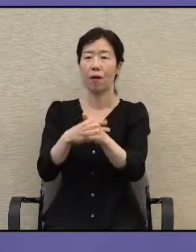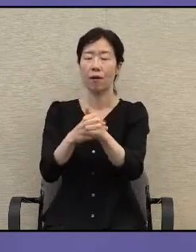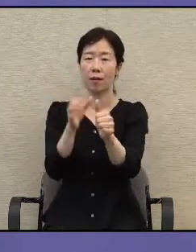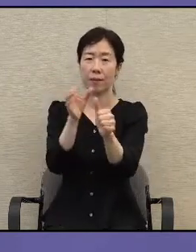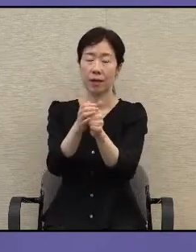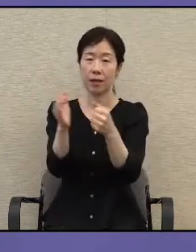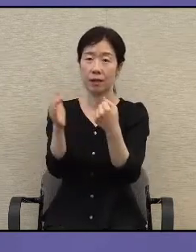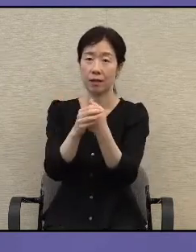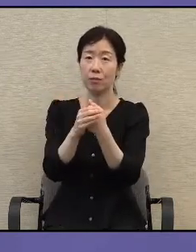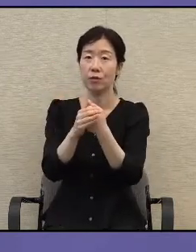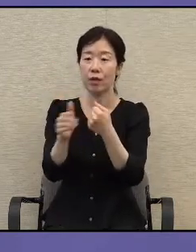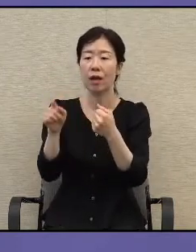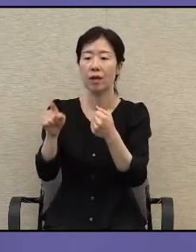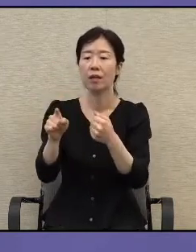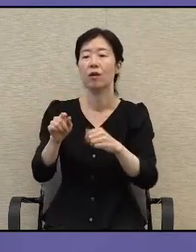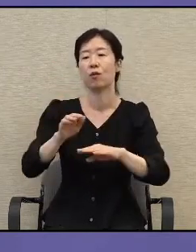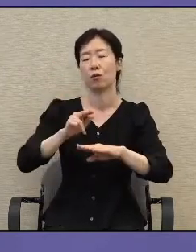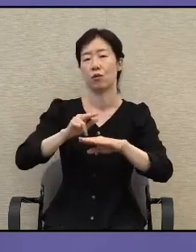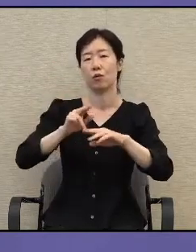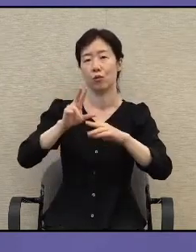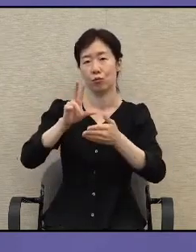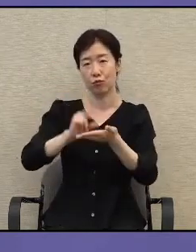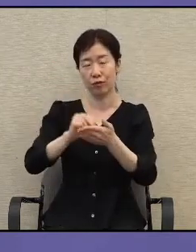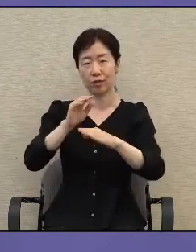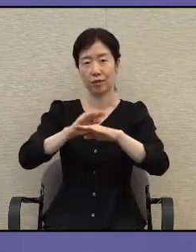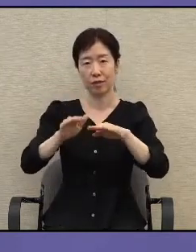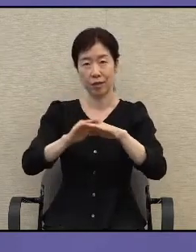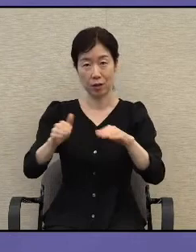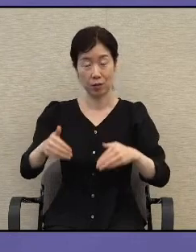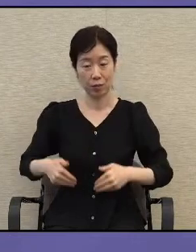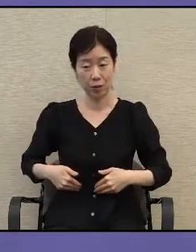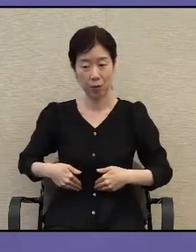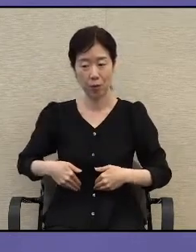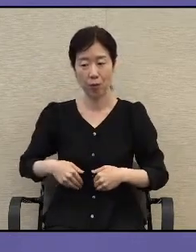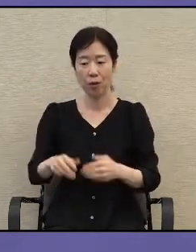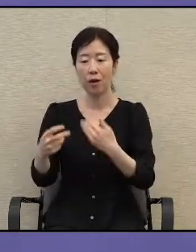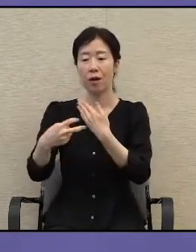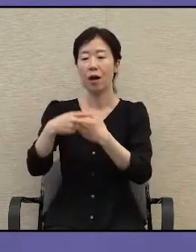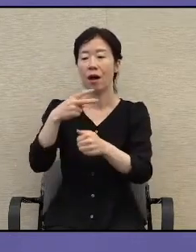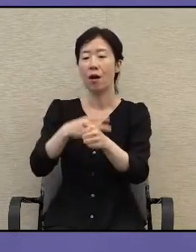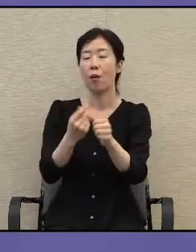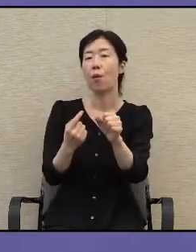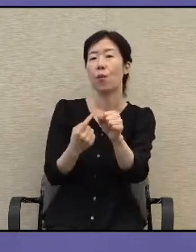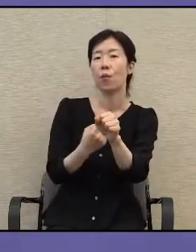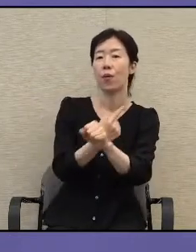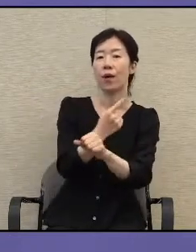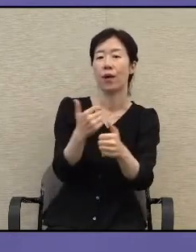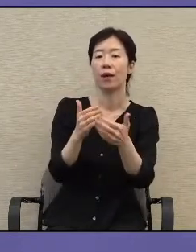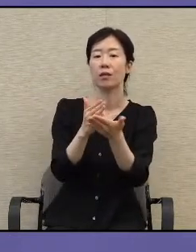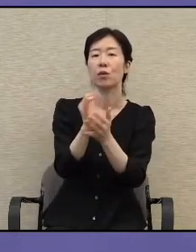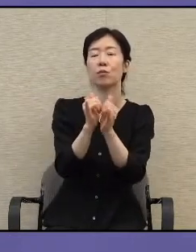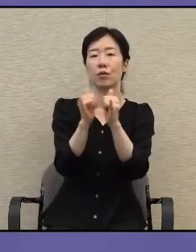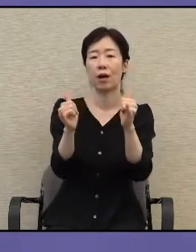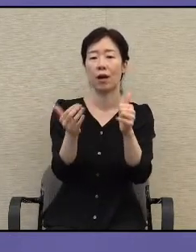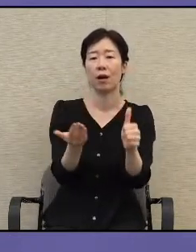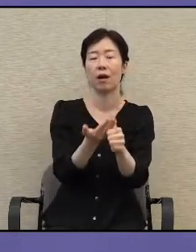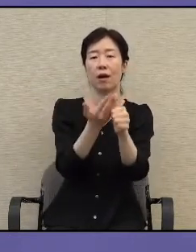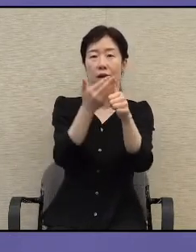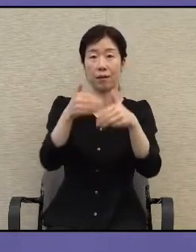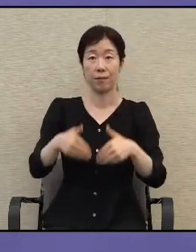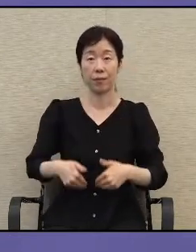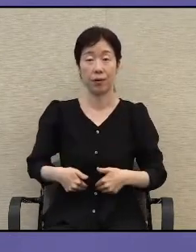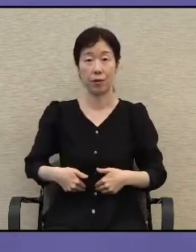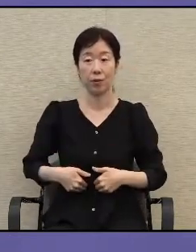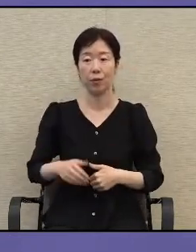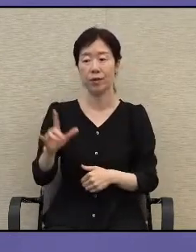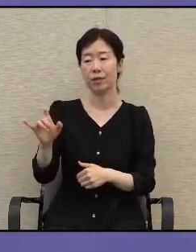이 전문가들이 이런 정신건강 서비스의 접근성을 확보하는 방안이 만들어져야 되겠습니다. 이 표적 개입을 위해서는 지금 확진자나